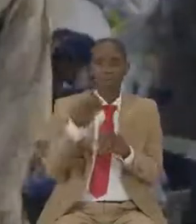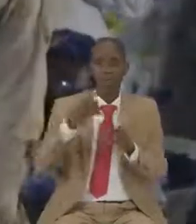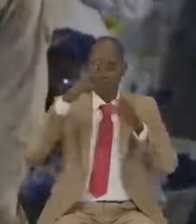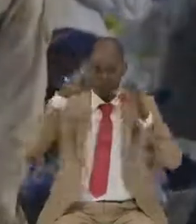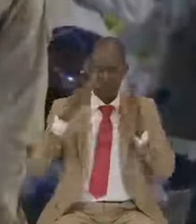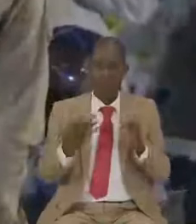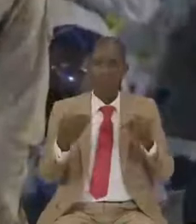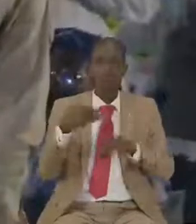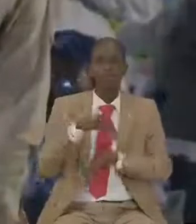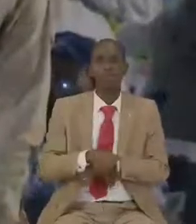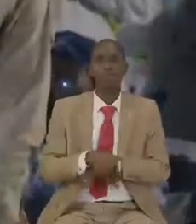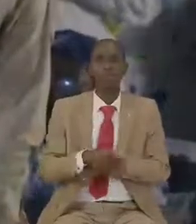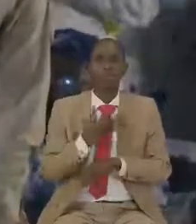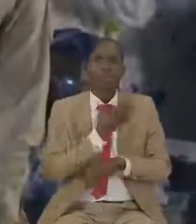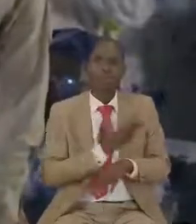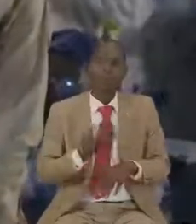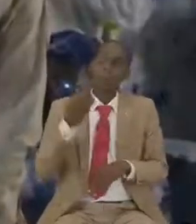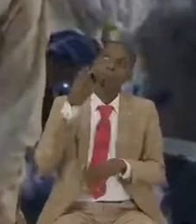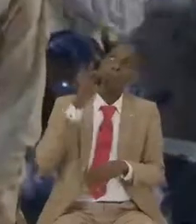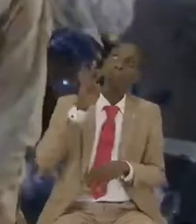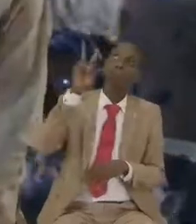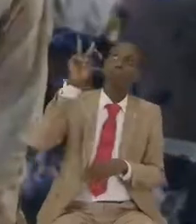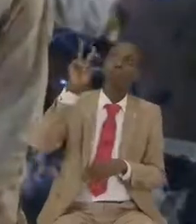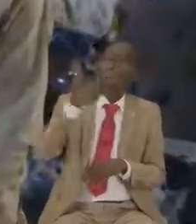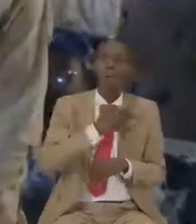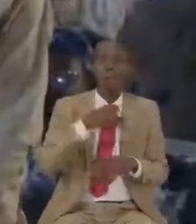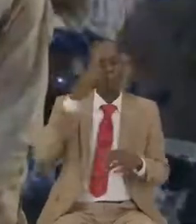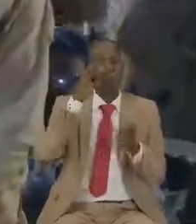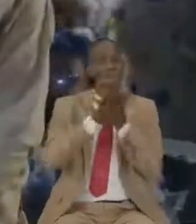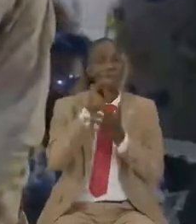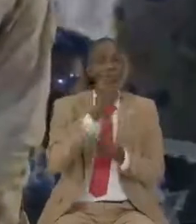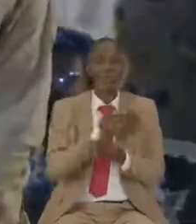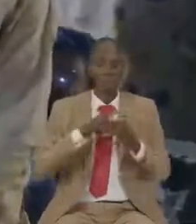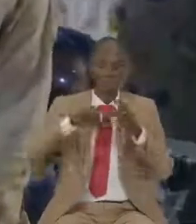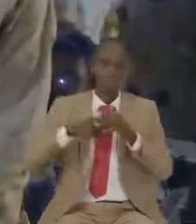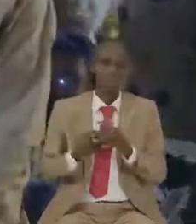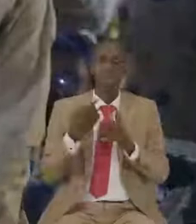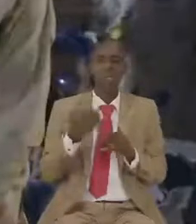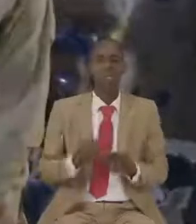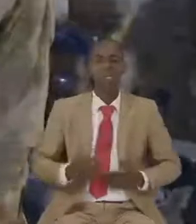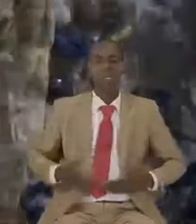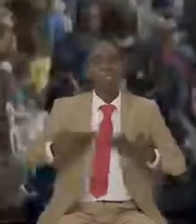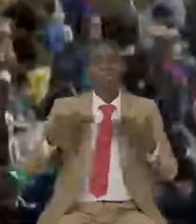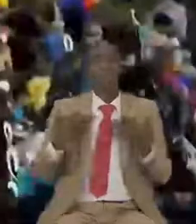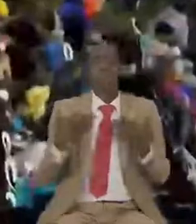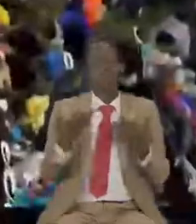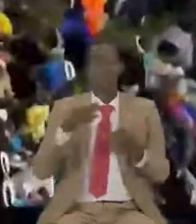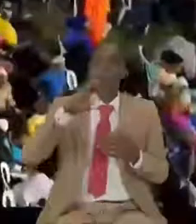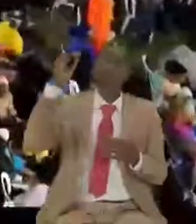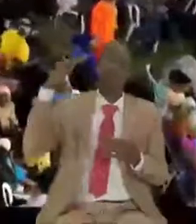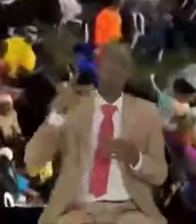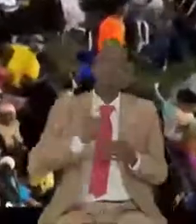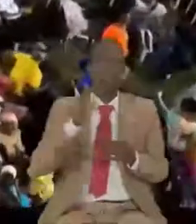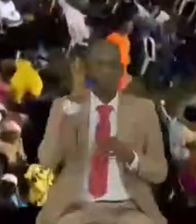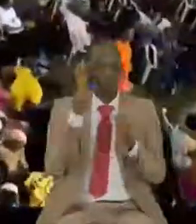les pieds, si c'est votre décision ce soir, je regarde, je crois et je commence